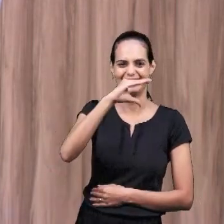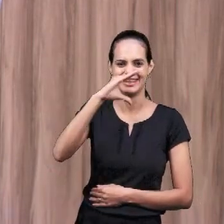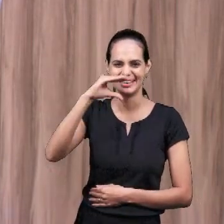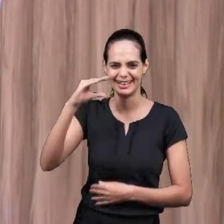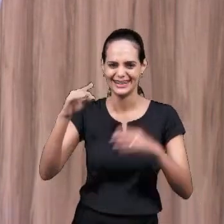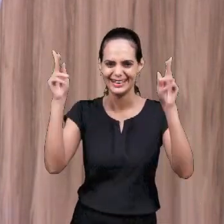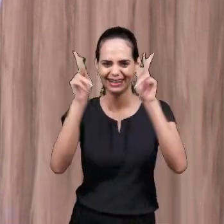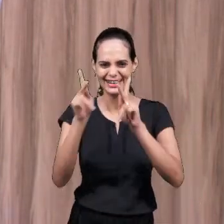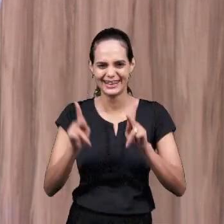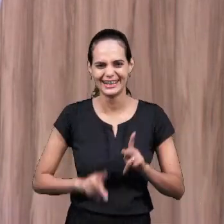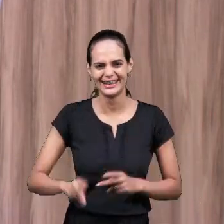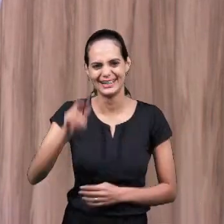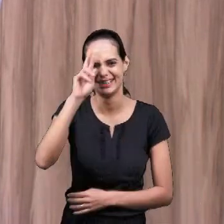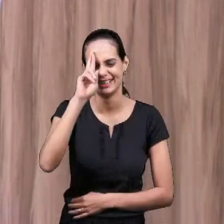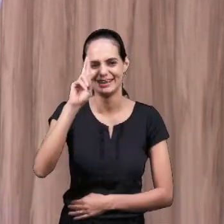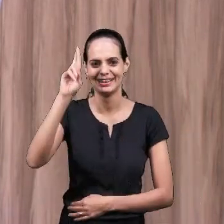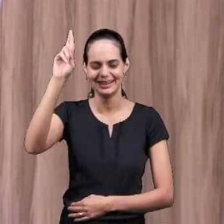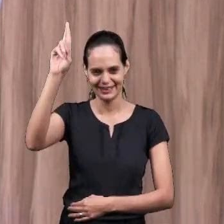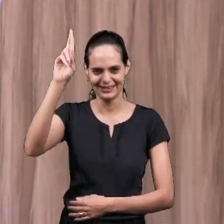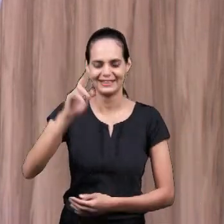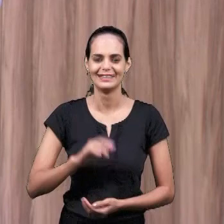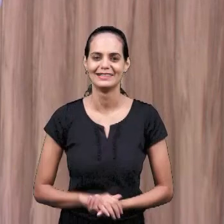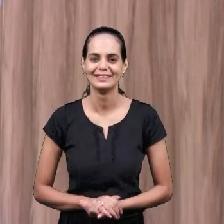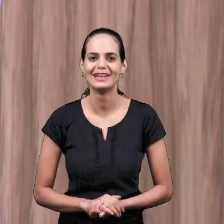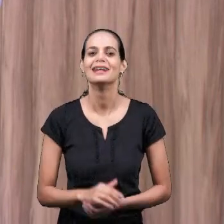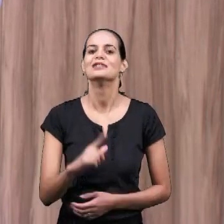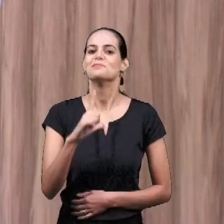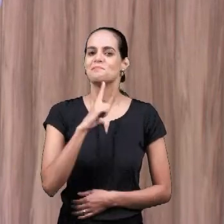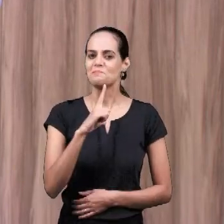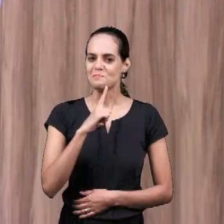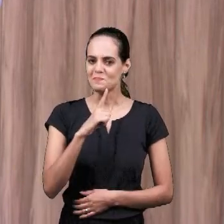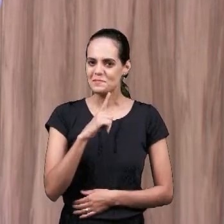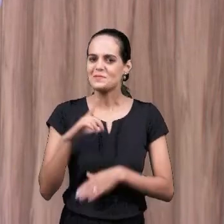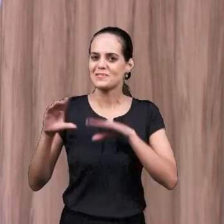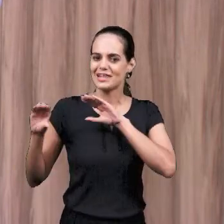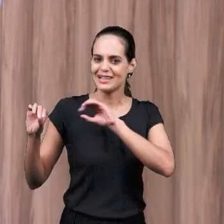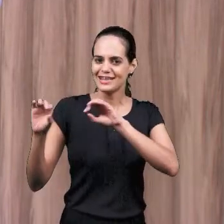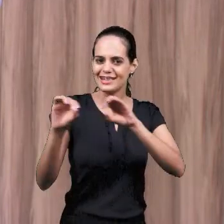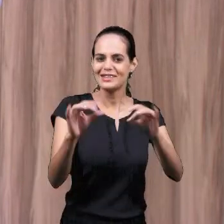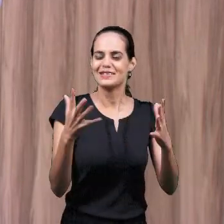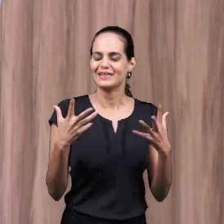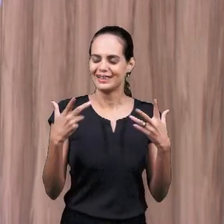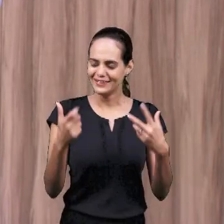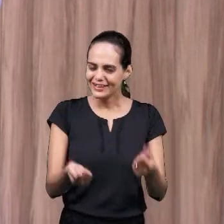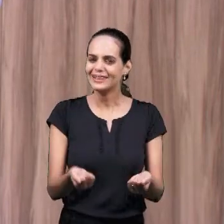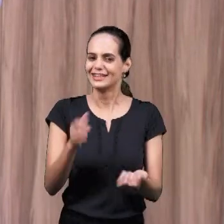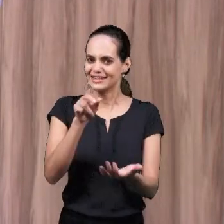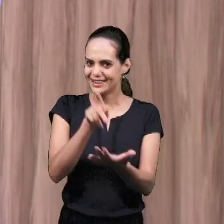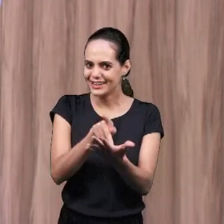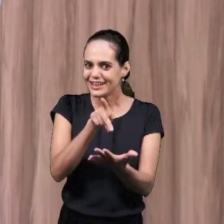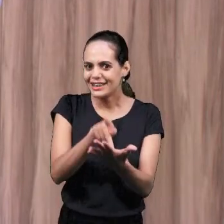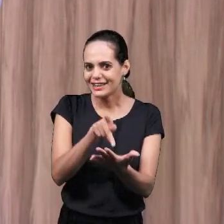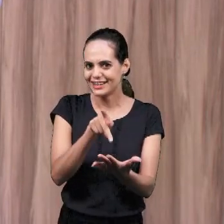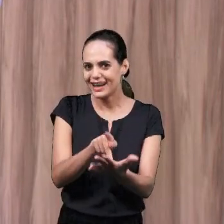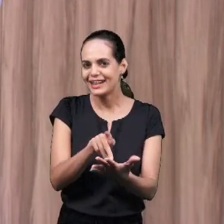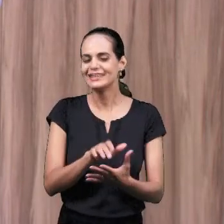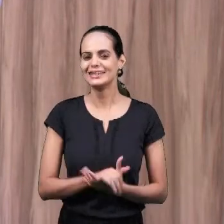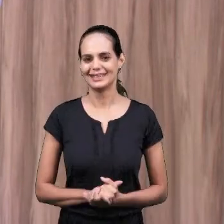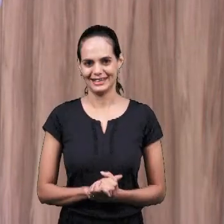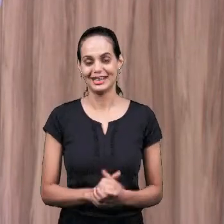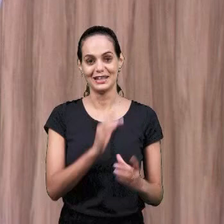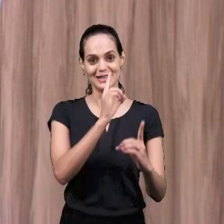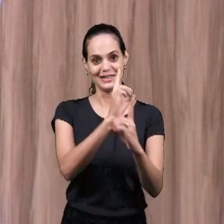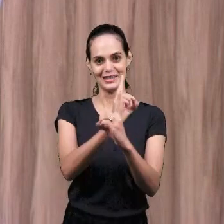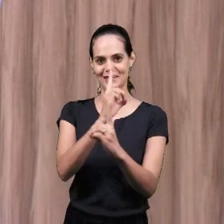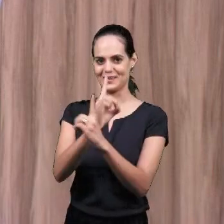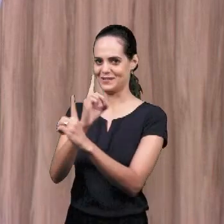Bonjour, les enfants intermédiaires et adolescents, la paix du Seigneur. Nous avons reçu des enseignements merveilleux, n'est-ce pas?